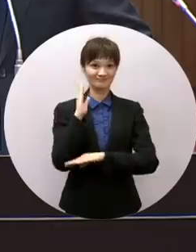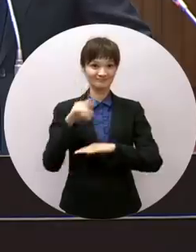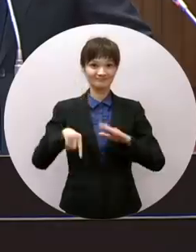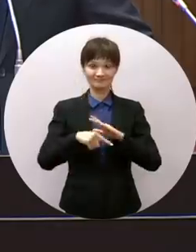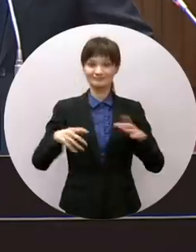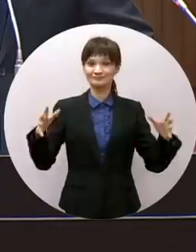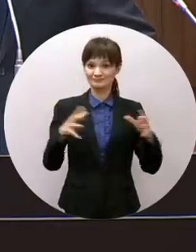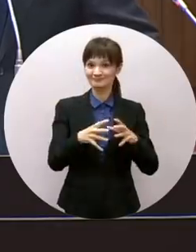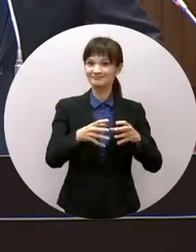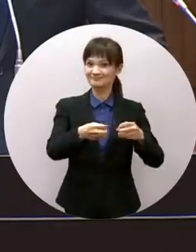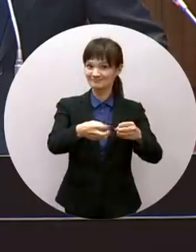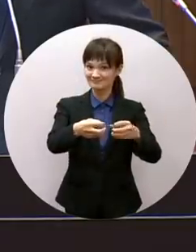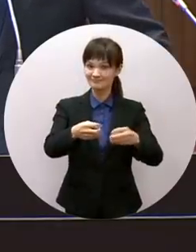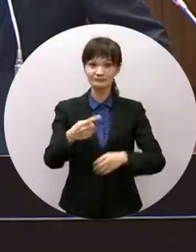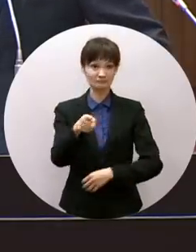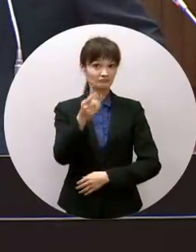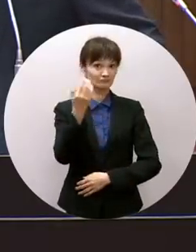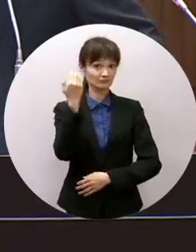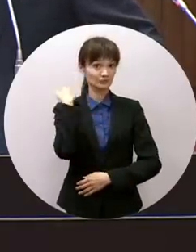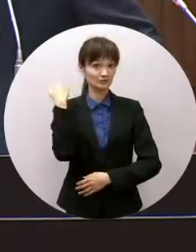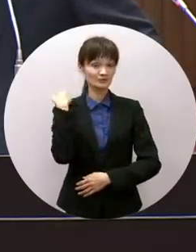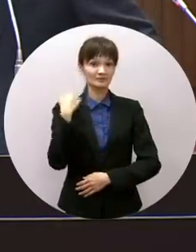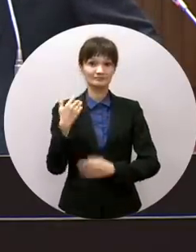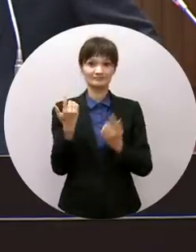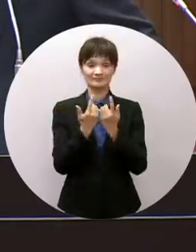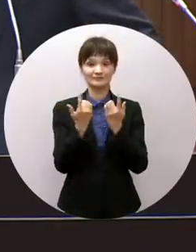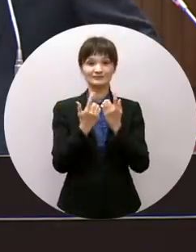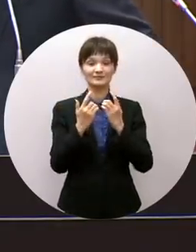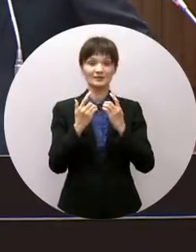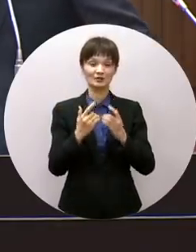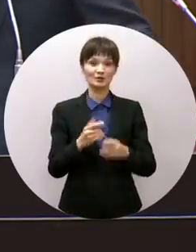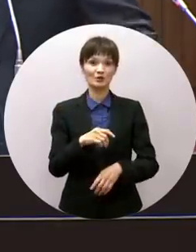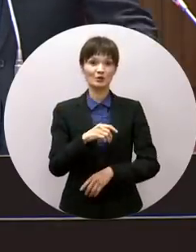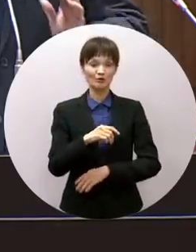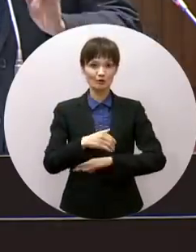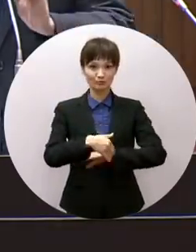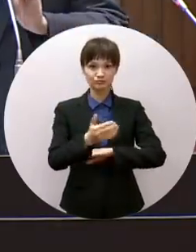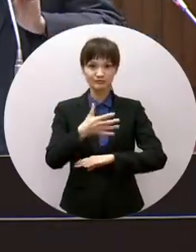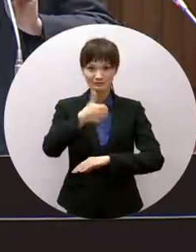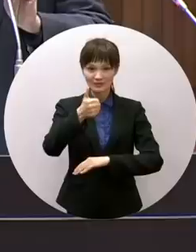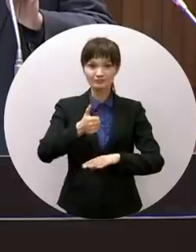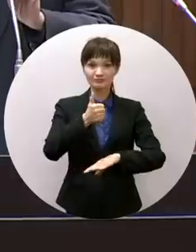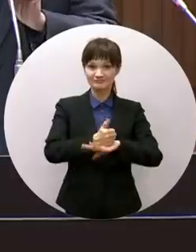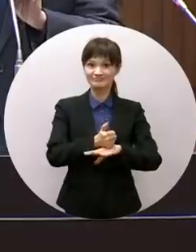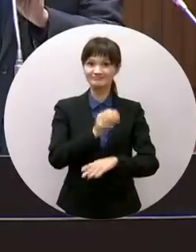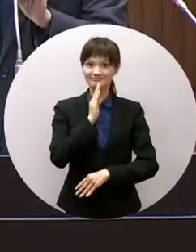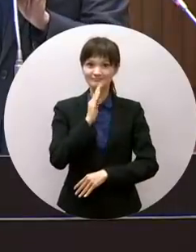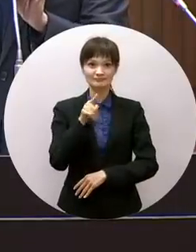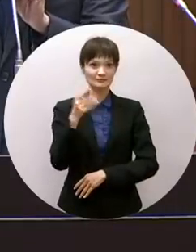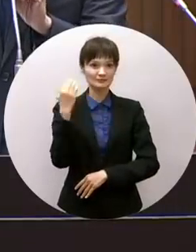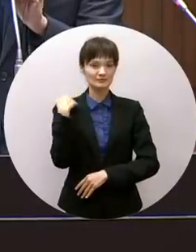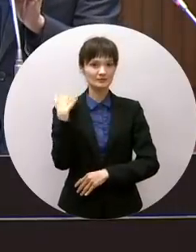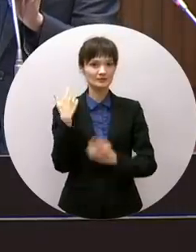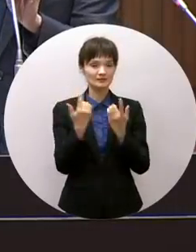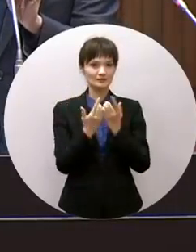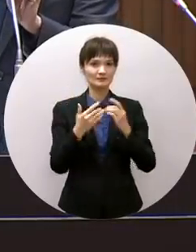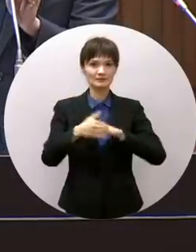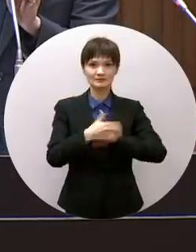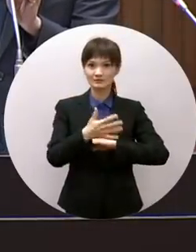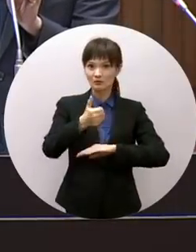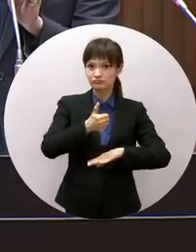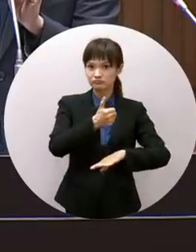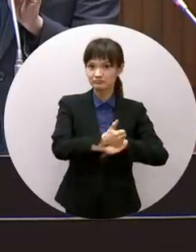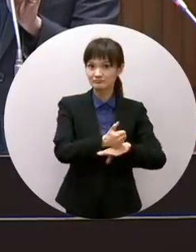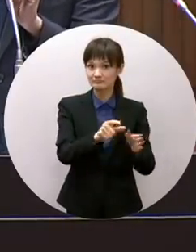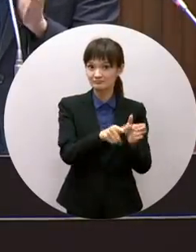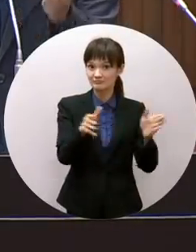伙来讨论吼。啊，你过去是台北县的老县长啦吼。当你在当台北县长的时候啊，事实